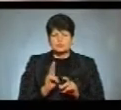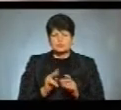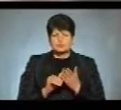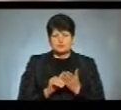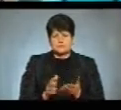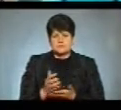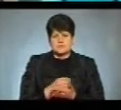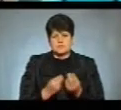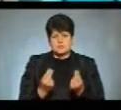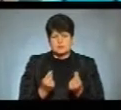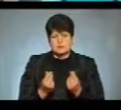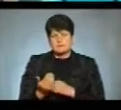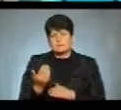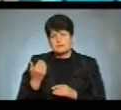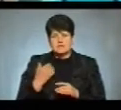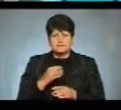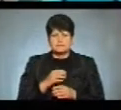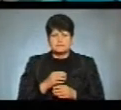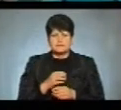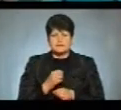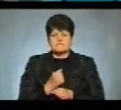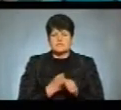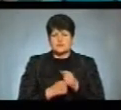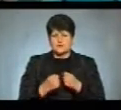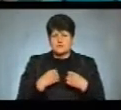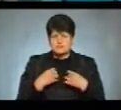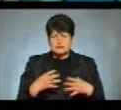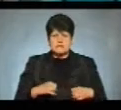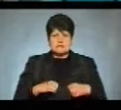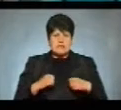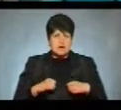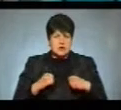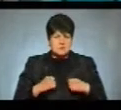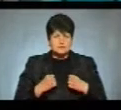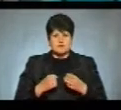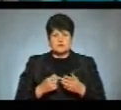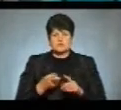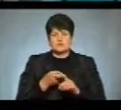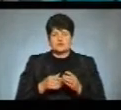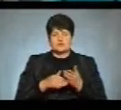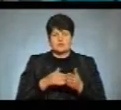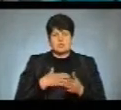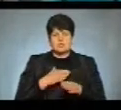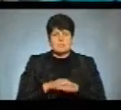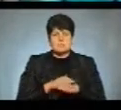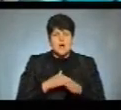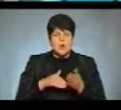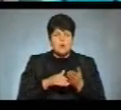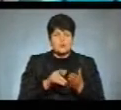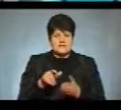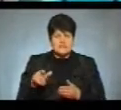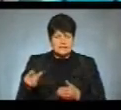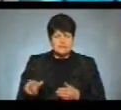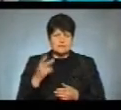коштів. Напередодні Великодніх свят ми завжди стараємося через допомогу наших благодійників,